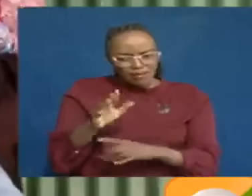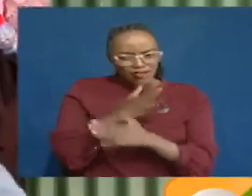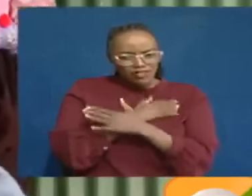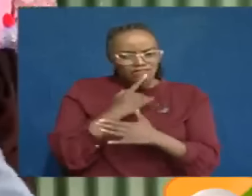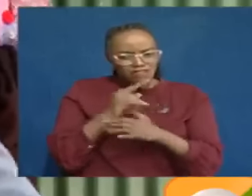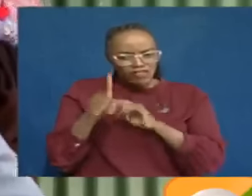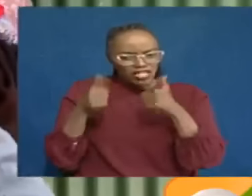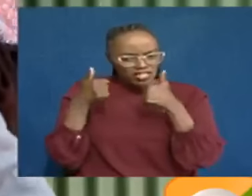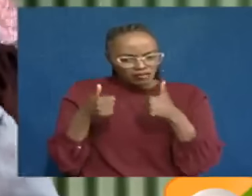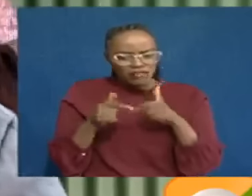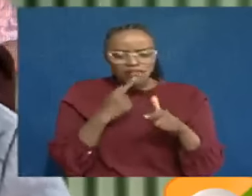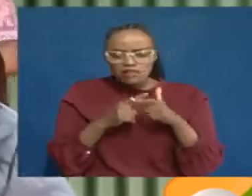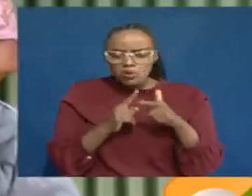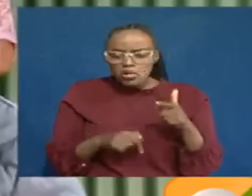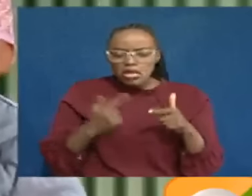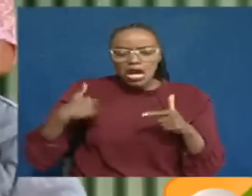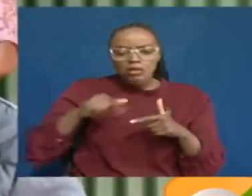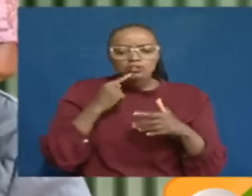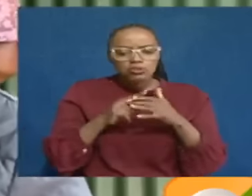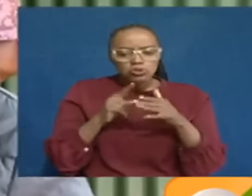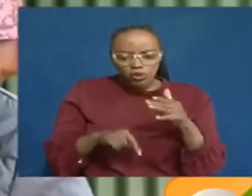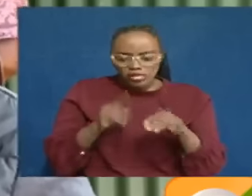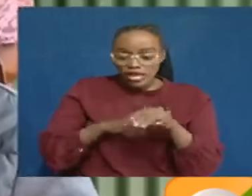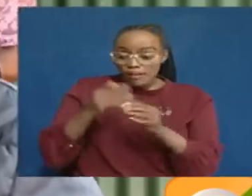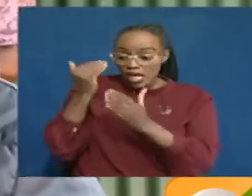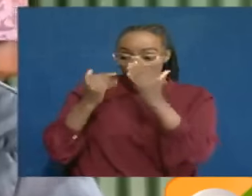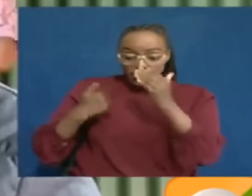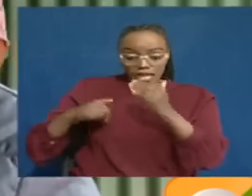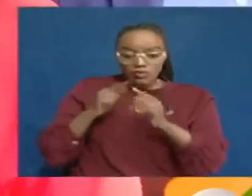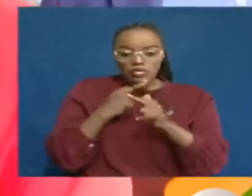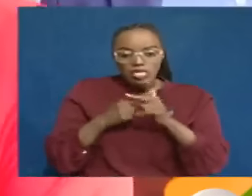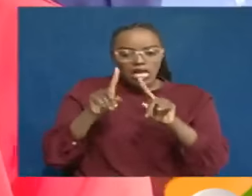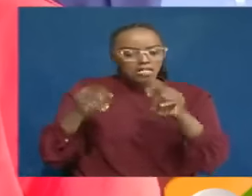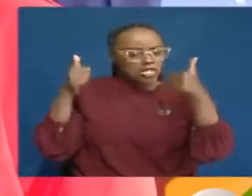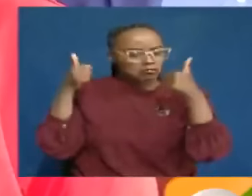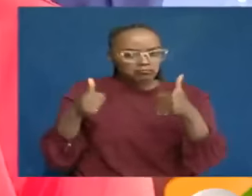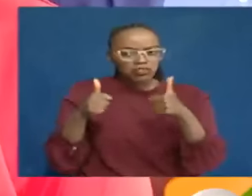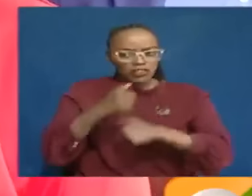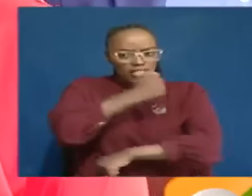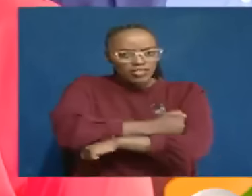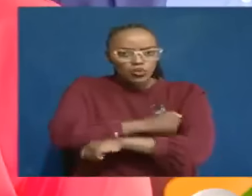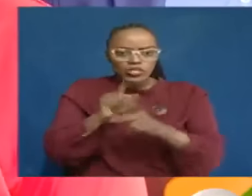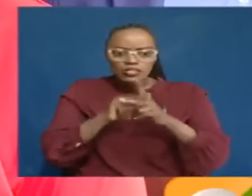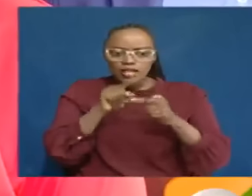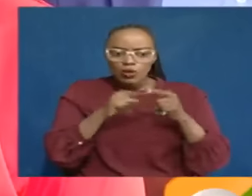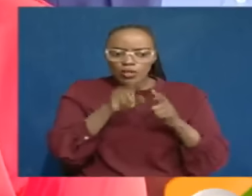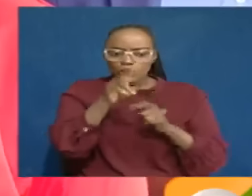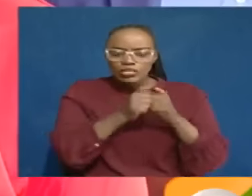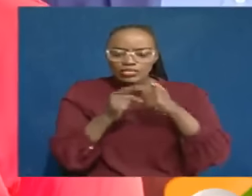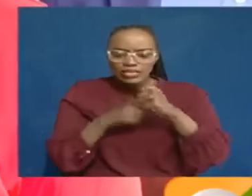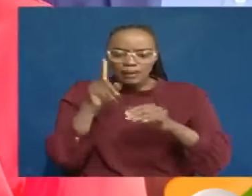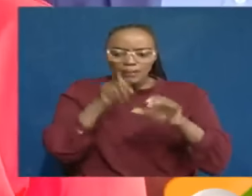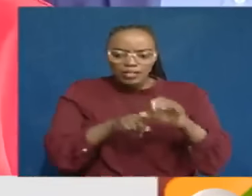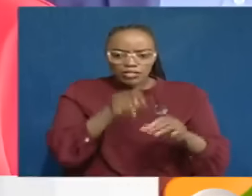mzuri? Akaniambia mom, tuliambiwa tukiuliza tuseme mtihani ilikuwa mzuri. Hii shule imeanza 2016. Mimi nimeingia hii